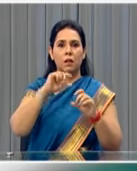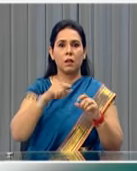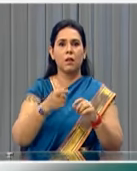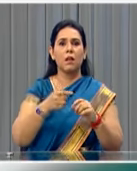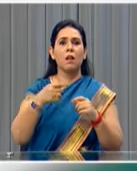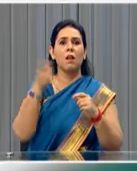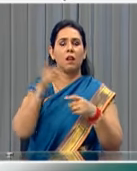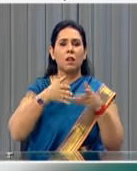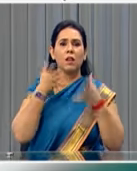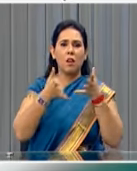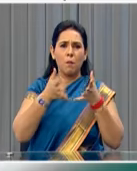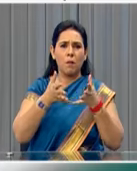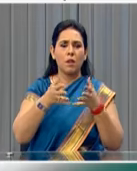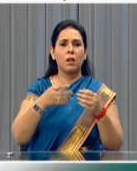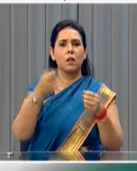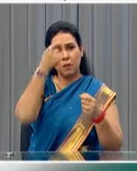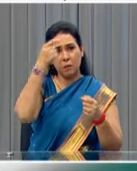यातनाएं झेलते रहे,